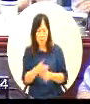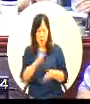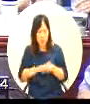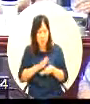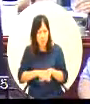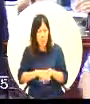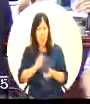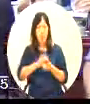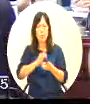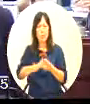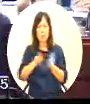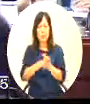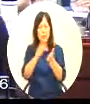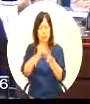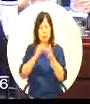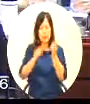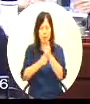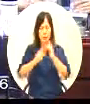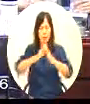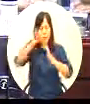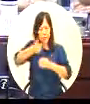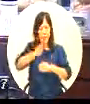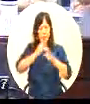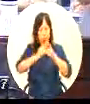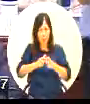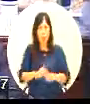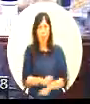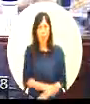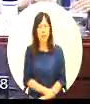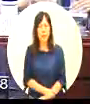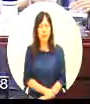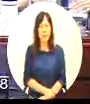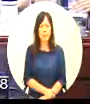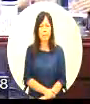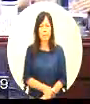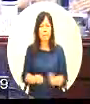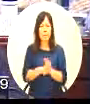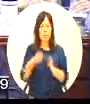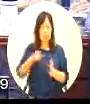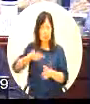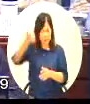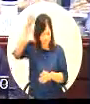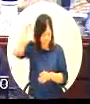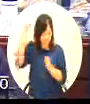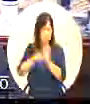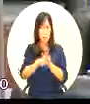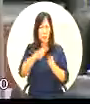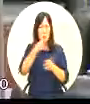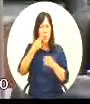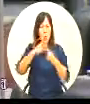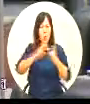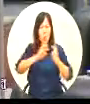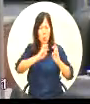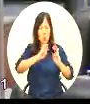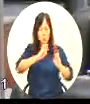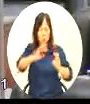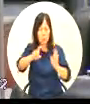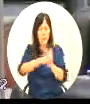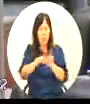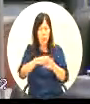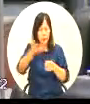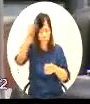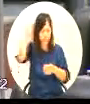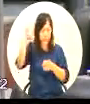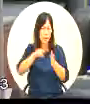徐副市长来答复你。 三十六点二，我们过去这一个红线的路竹延伸线，当然过去